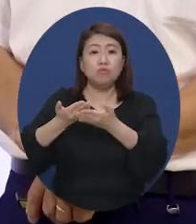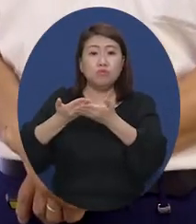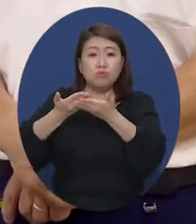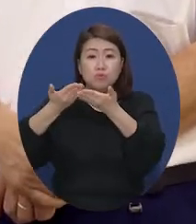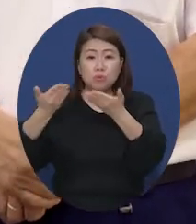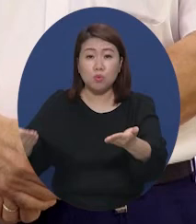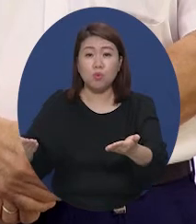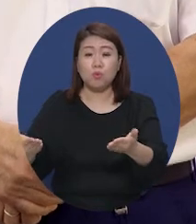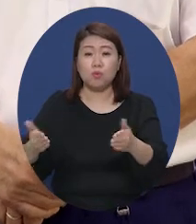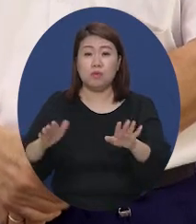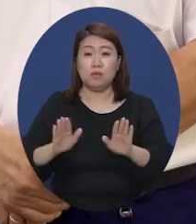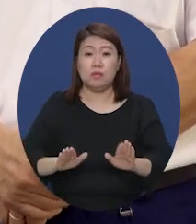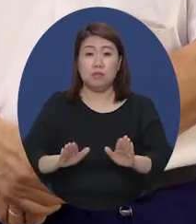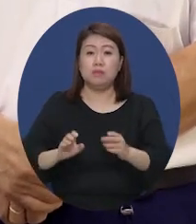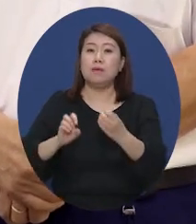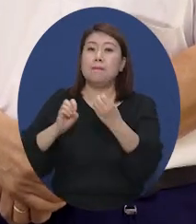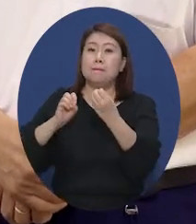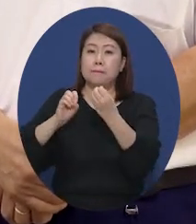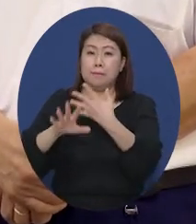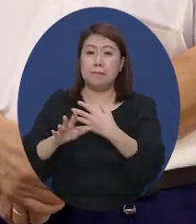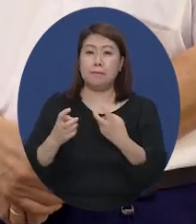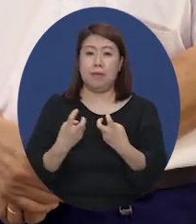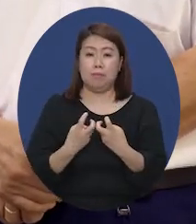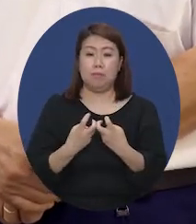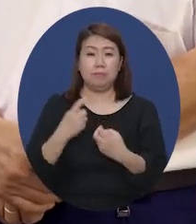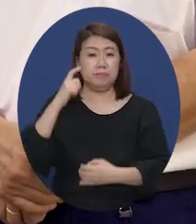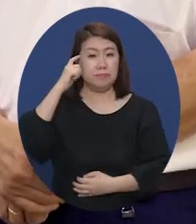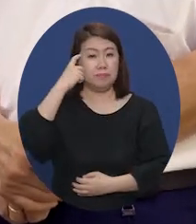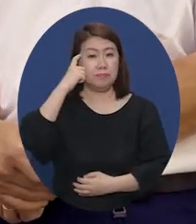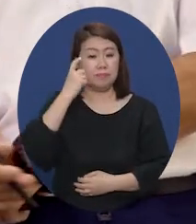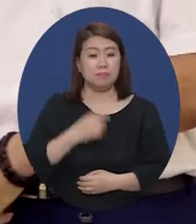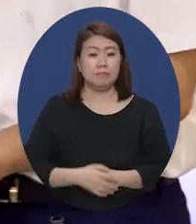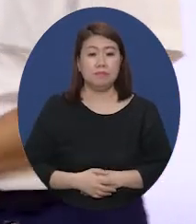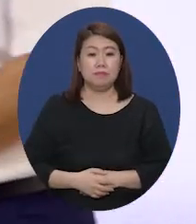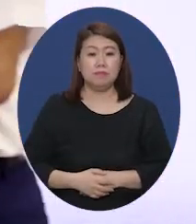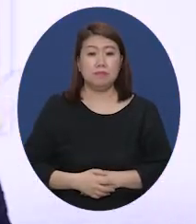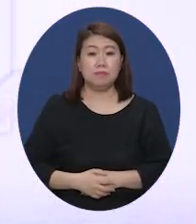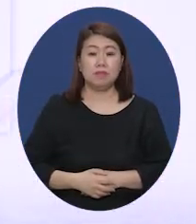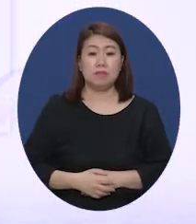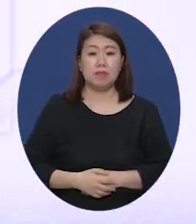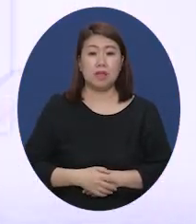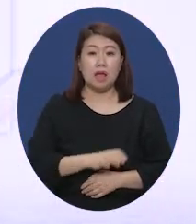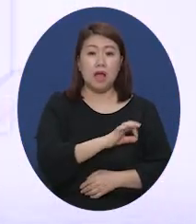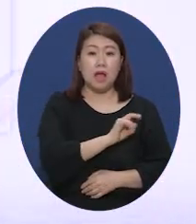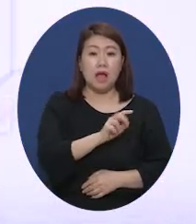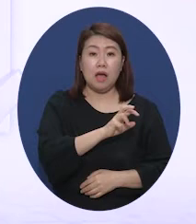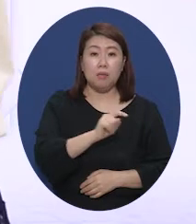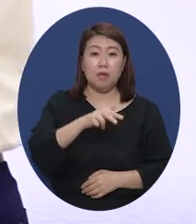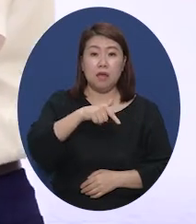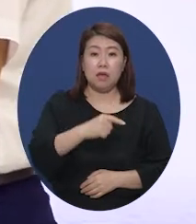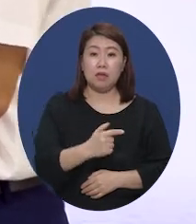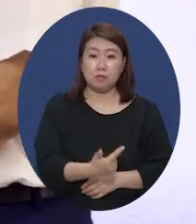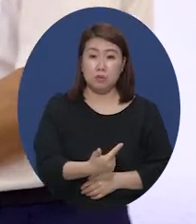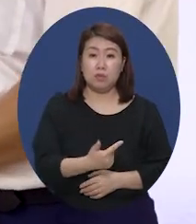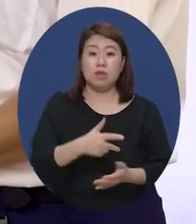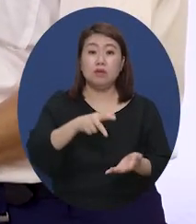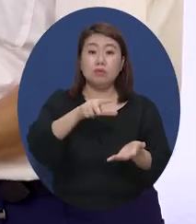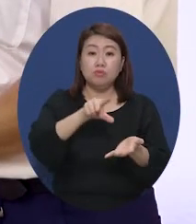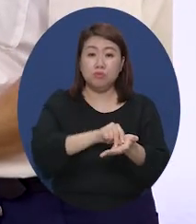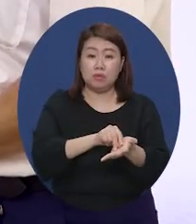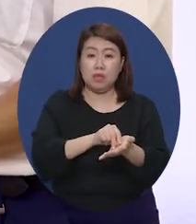것이 어쩌면 현실적인 대안이 될 수 있다는 것입니다. 즉, 아마존의 제반